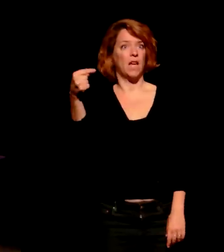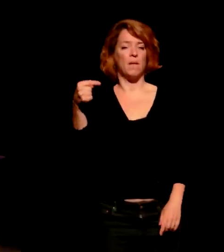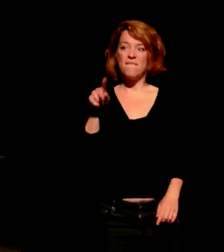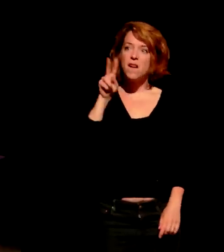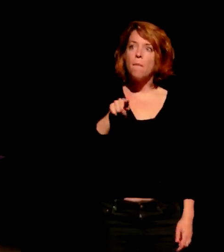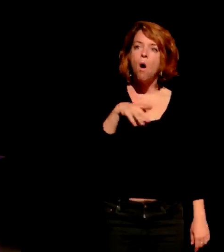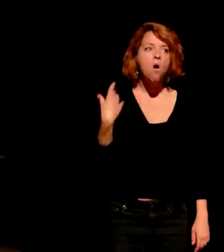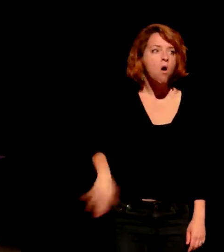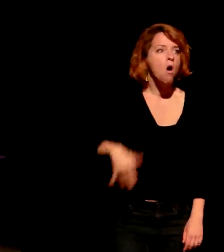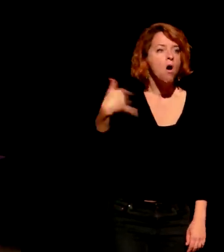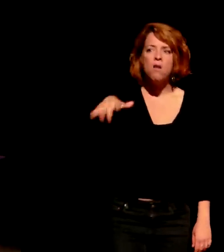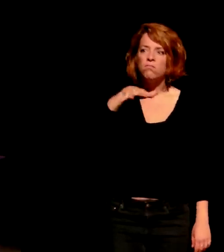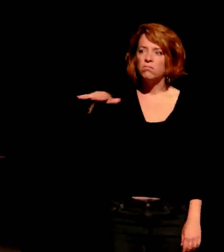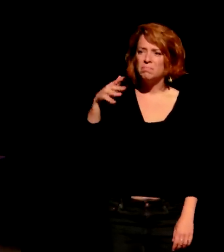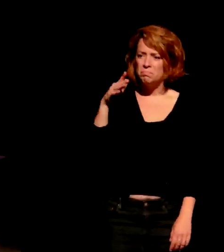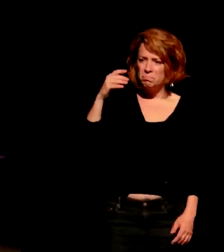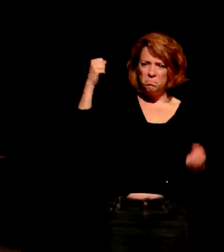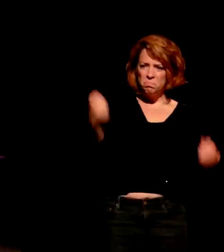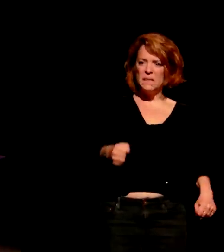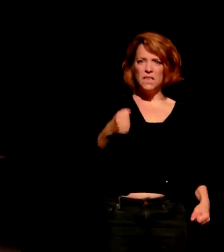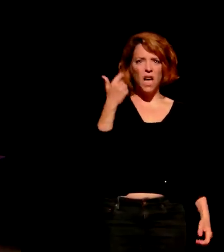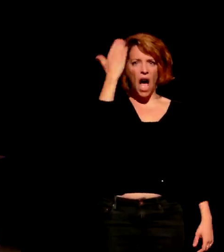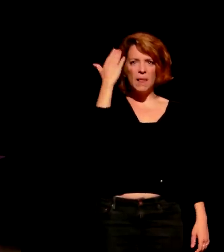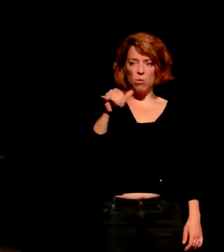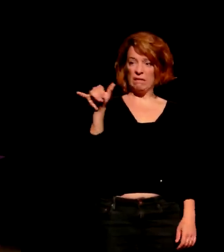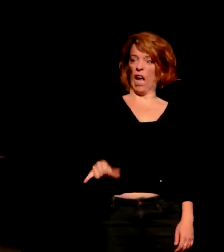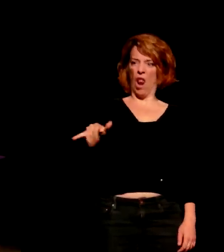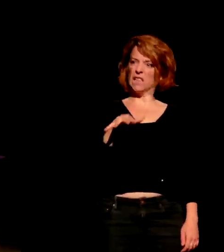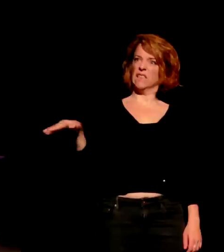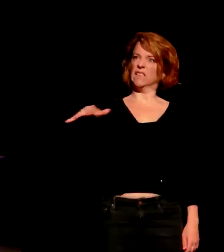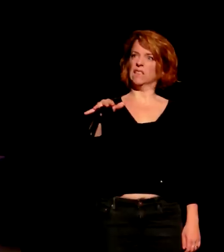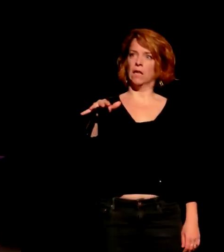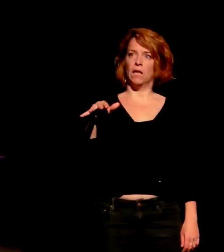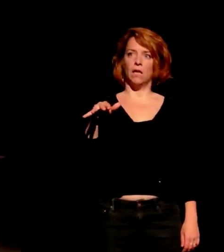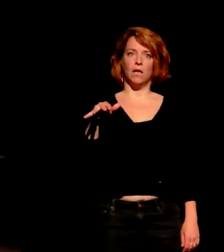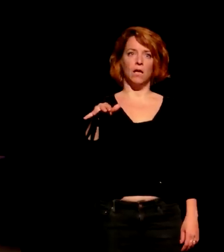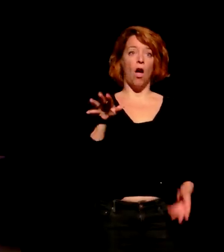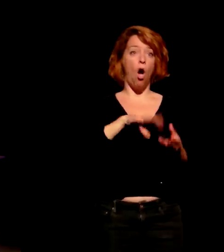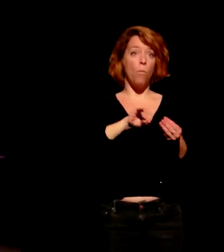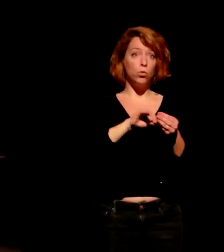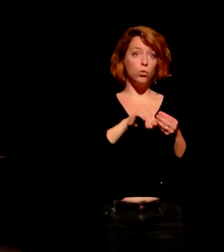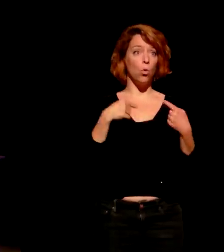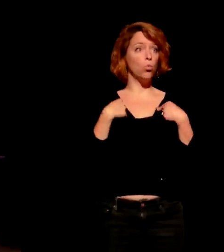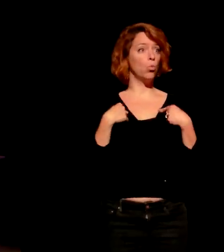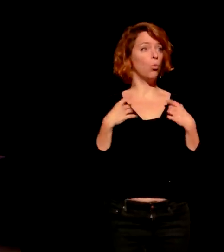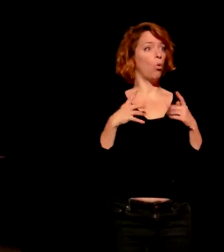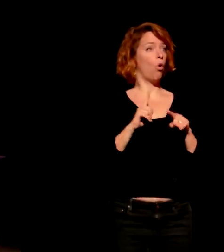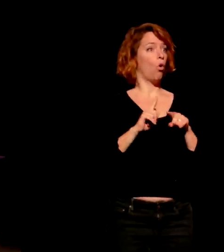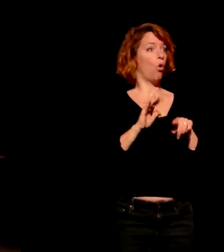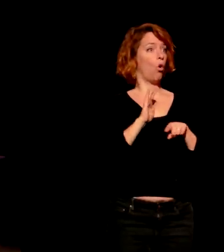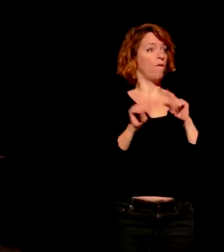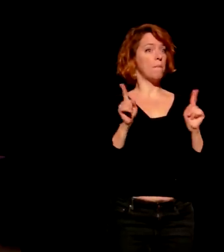mais alors, cela, c'est la pire des espèces. Et d'autre part, ils ne sont pas comme nous. Nous, on ne le fait pas. Et ça